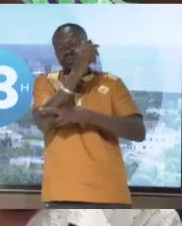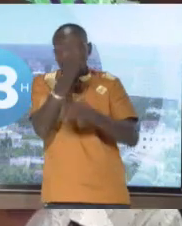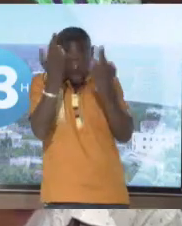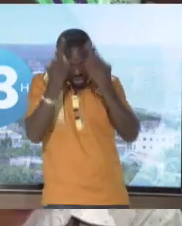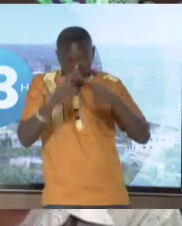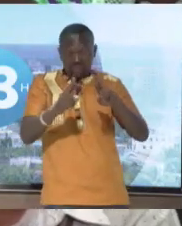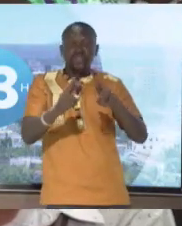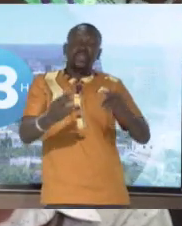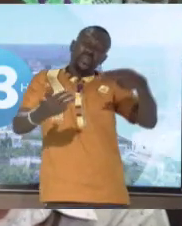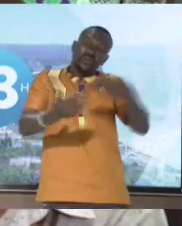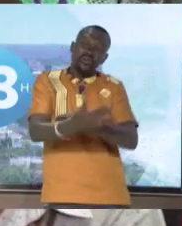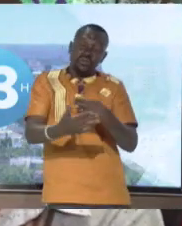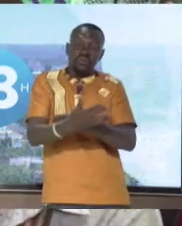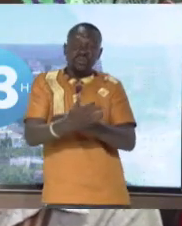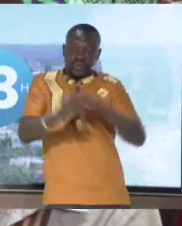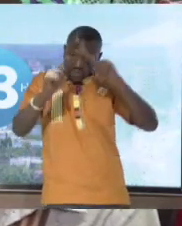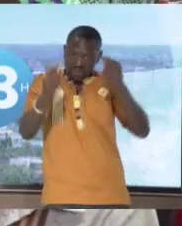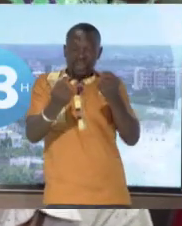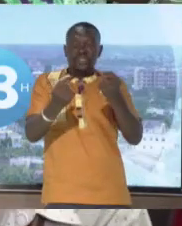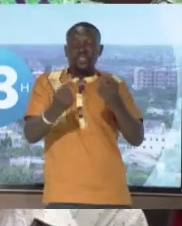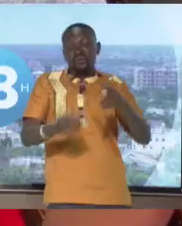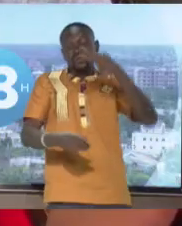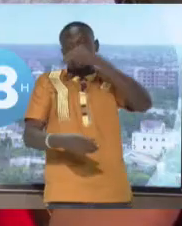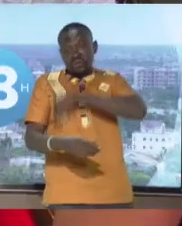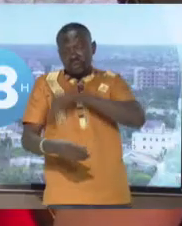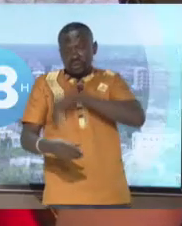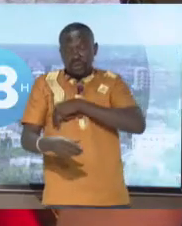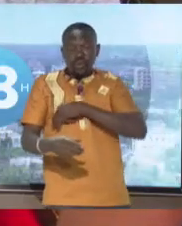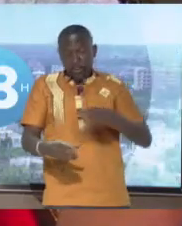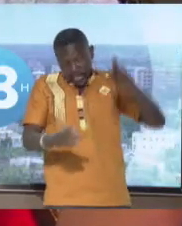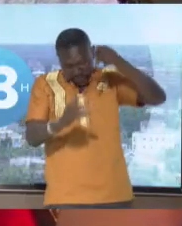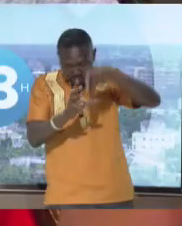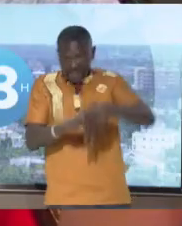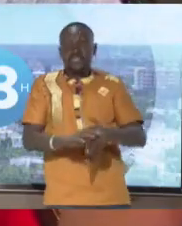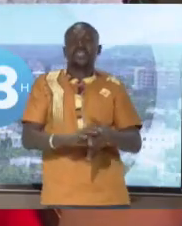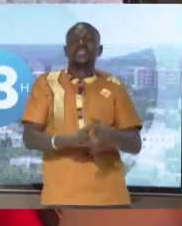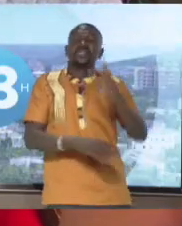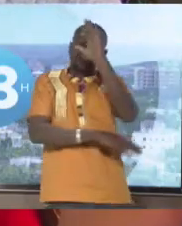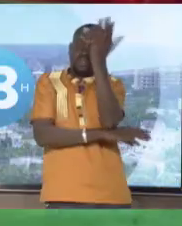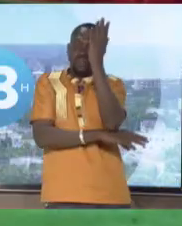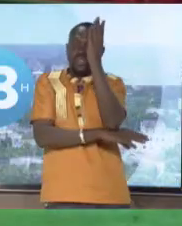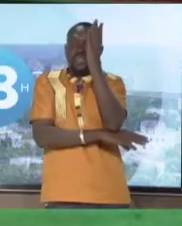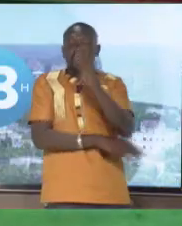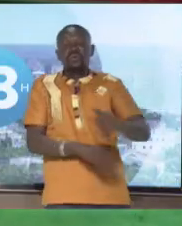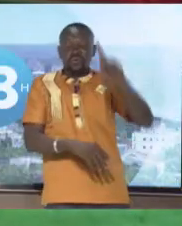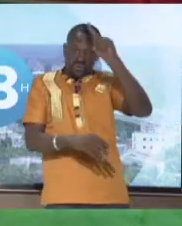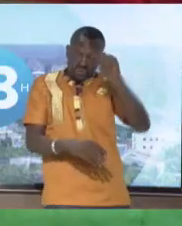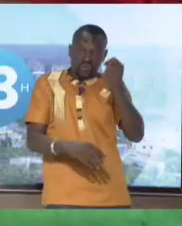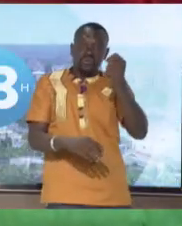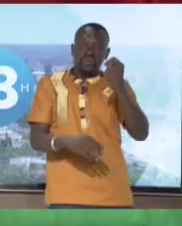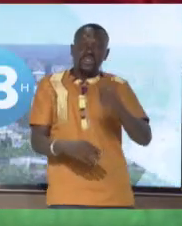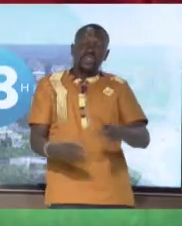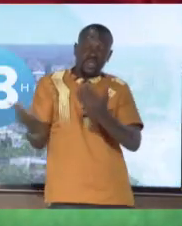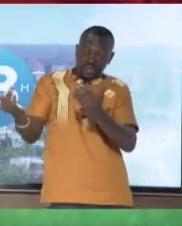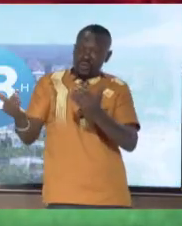nouvelle approche qui encadre désormais les opérations de reforestation dans notre pays, les taux de réussite des plans attendus sont